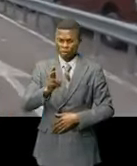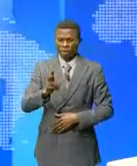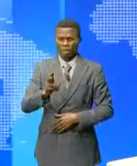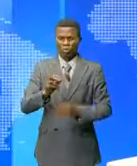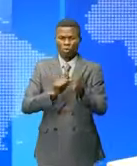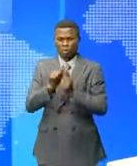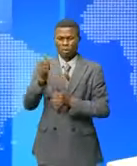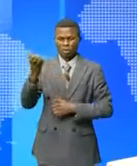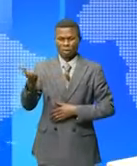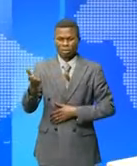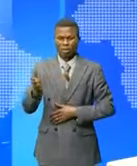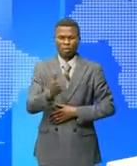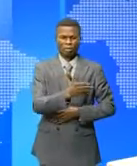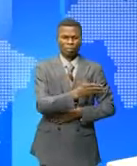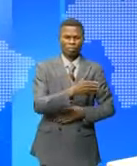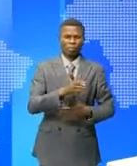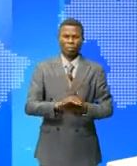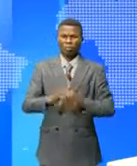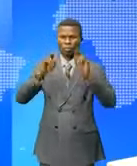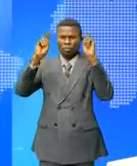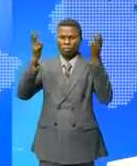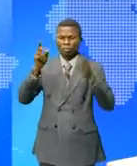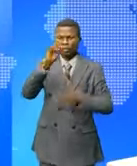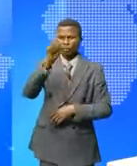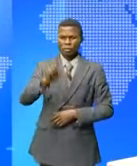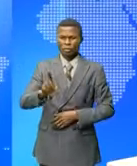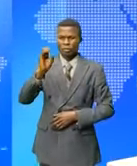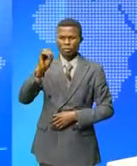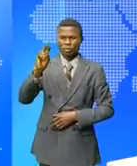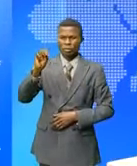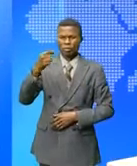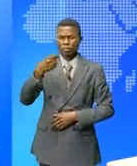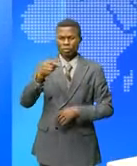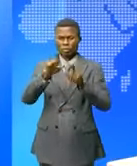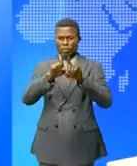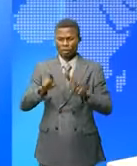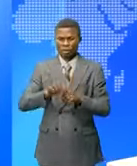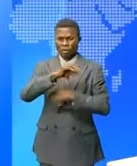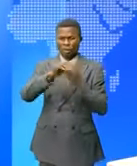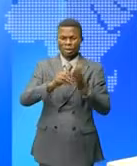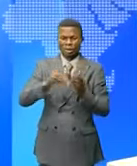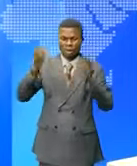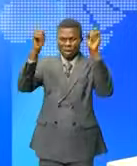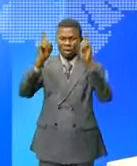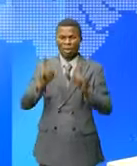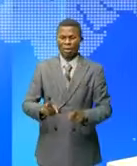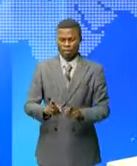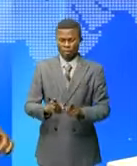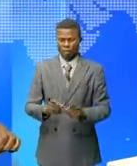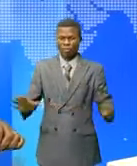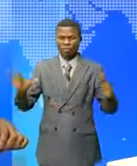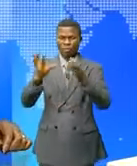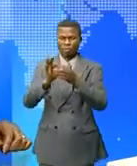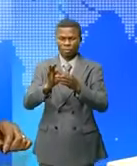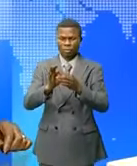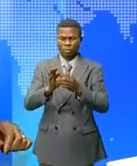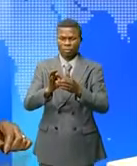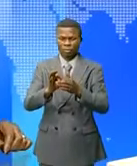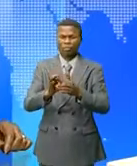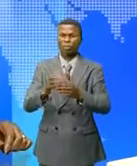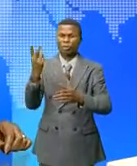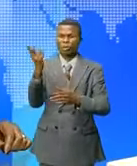circulation. La ville de Zongo et celle de Bangui en Centrafrique sont désormais unies par le jumelage de